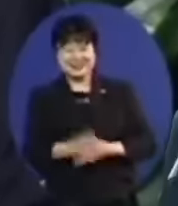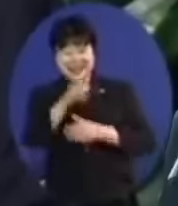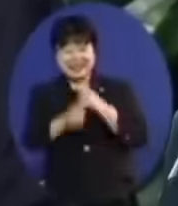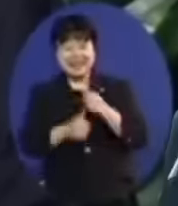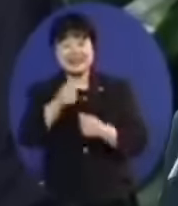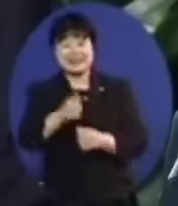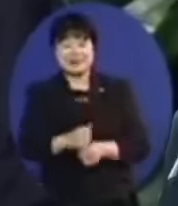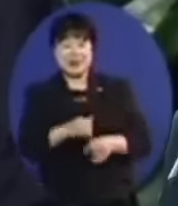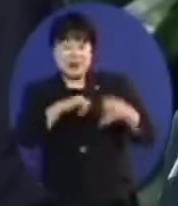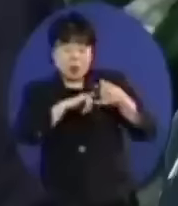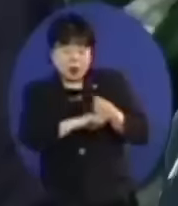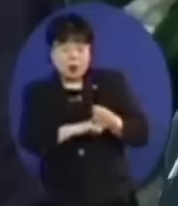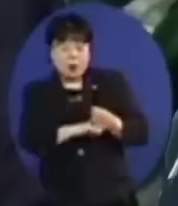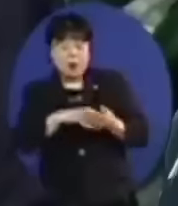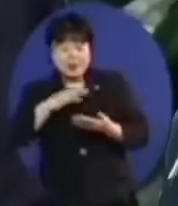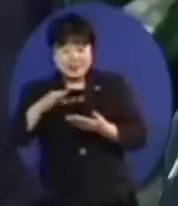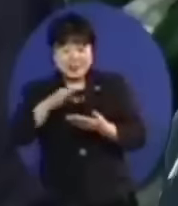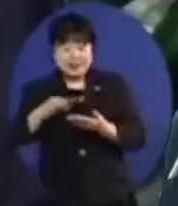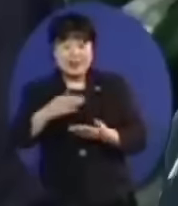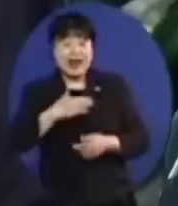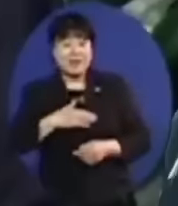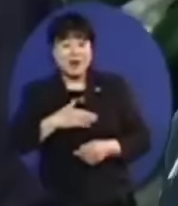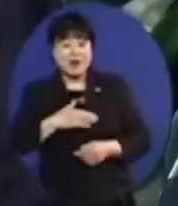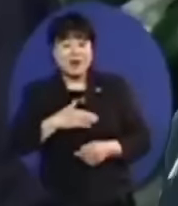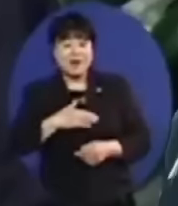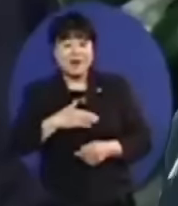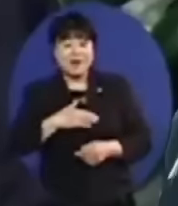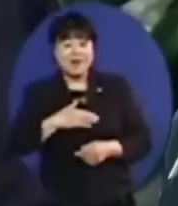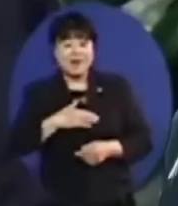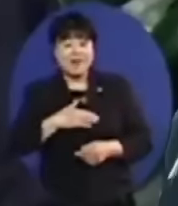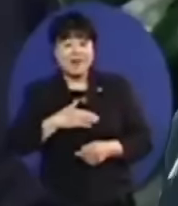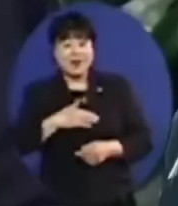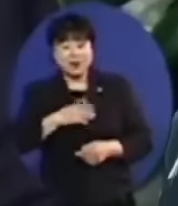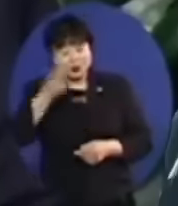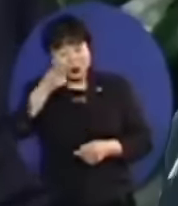하나님이 꼭 나를 사용할 줄 알면 안 똑똑한 게 좋아요.